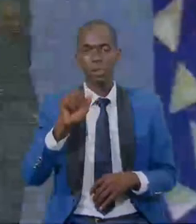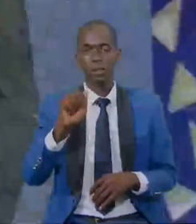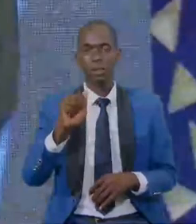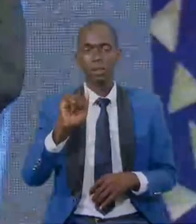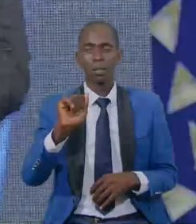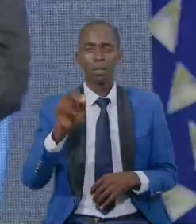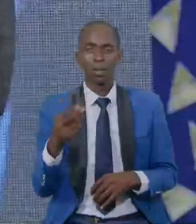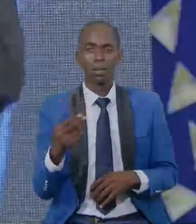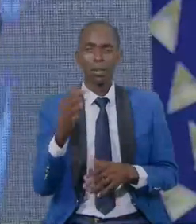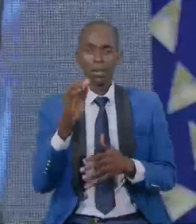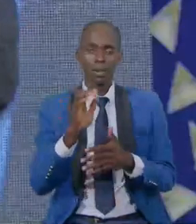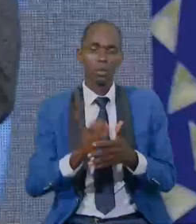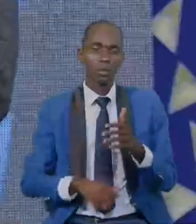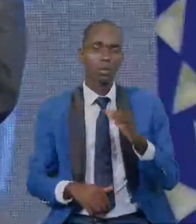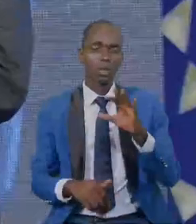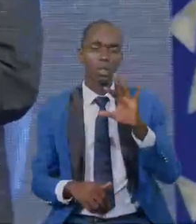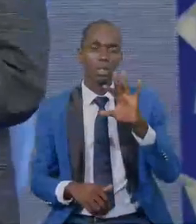Ésaïe chapitre 9.